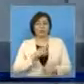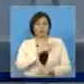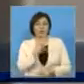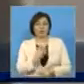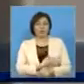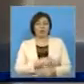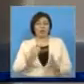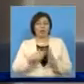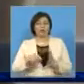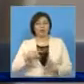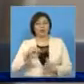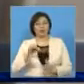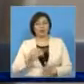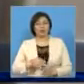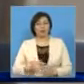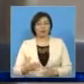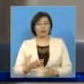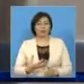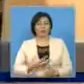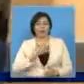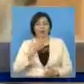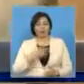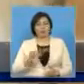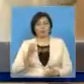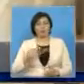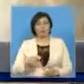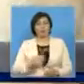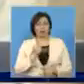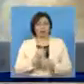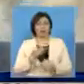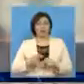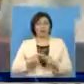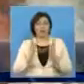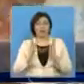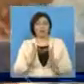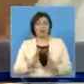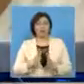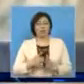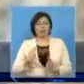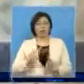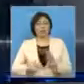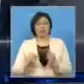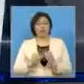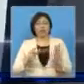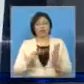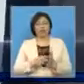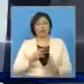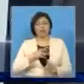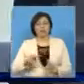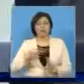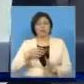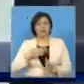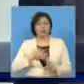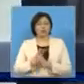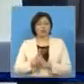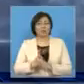минутына 600 литр болатын оттекті концентратты станция орнатылды. Бұл мақсатқа былтыр бюджеттен 618 миллион теңге бөлінген. Ең